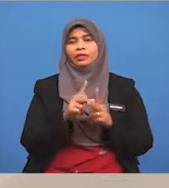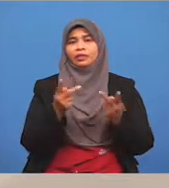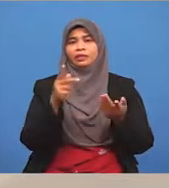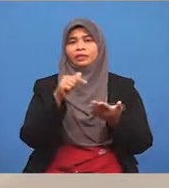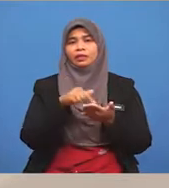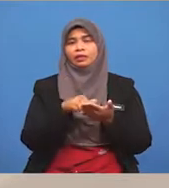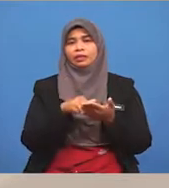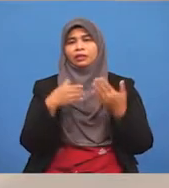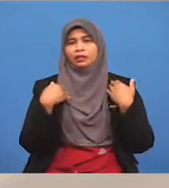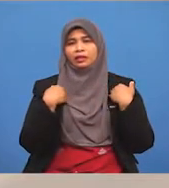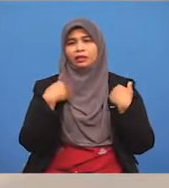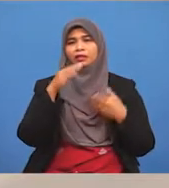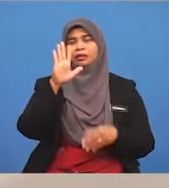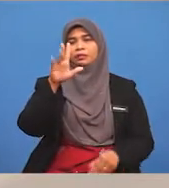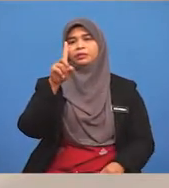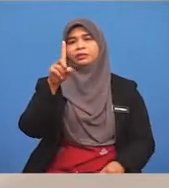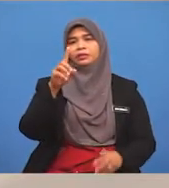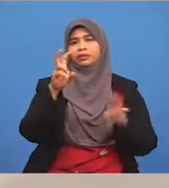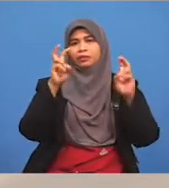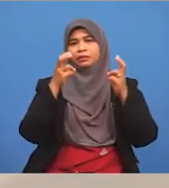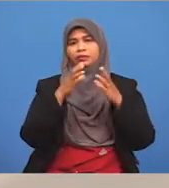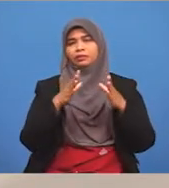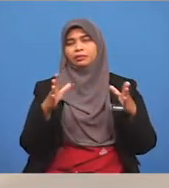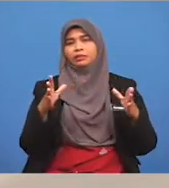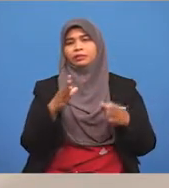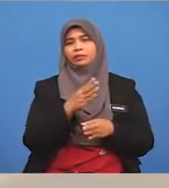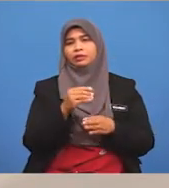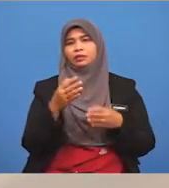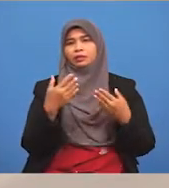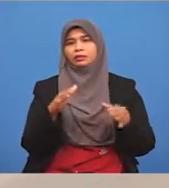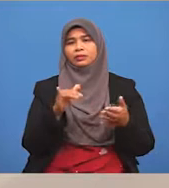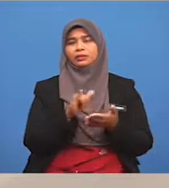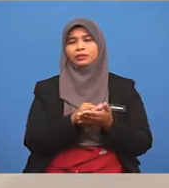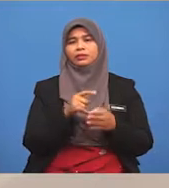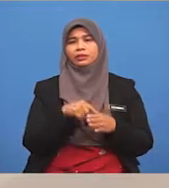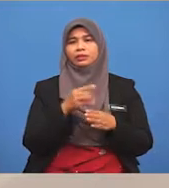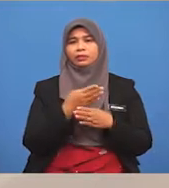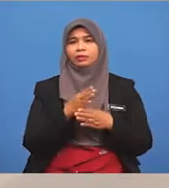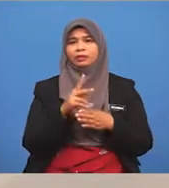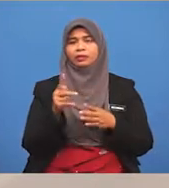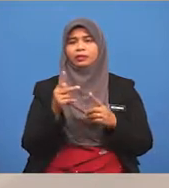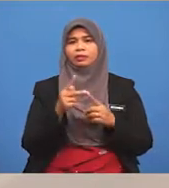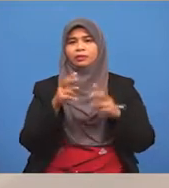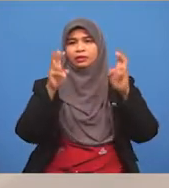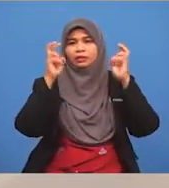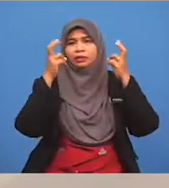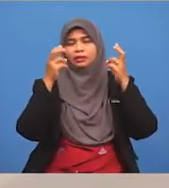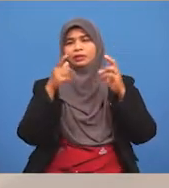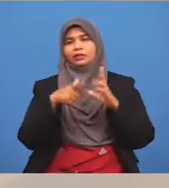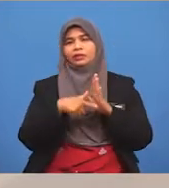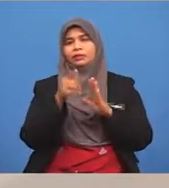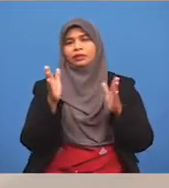mengandungi 51 tajuk besar dan kemudian dibahagikan kepada tajuk-tajuk lebih